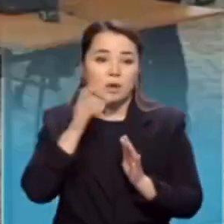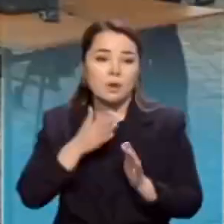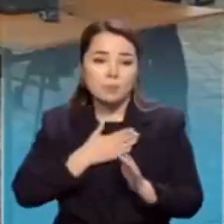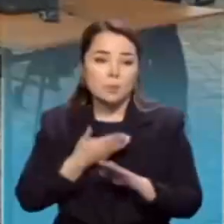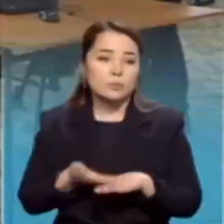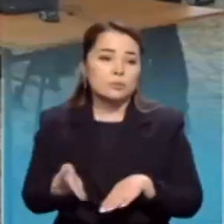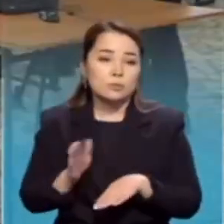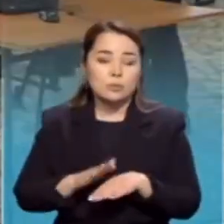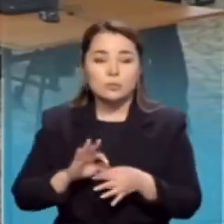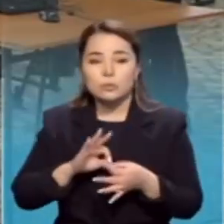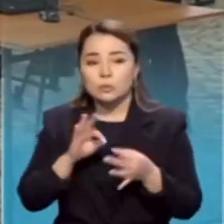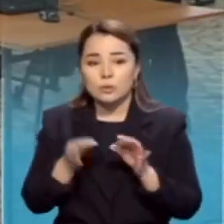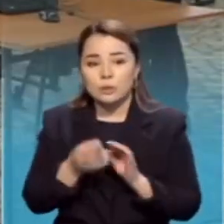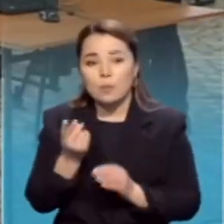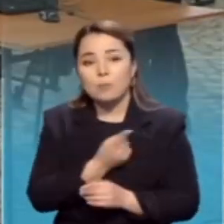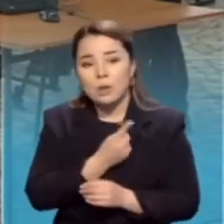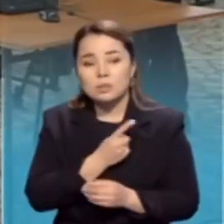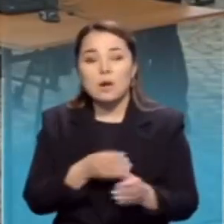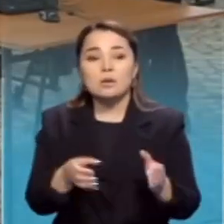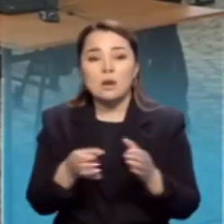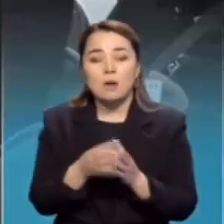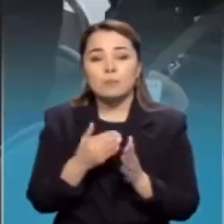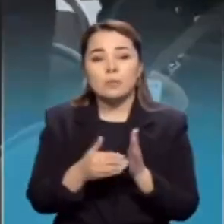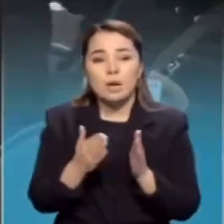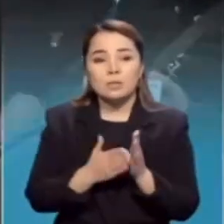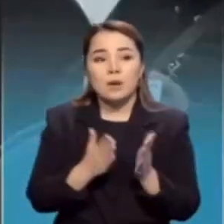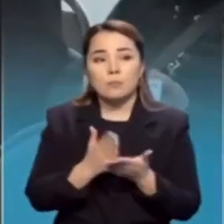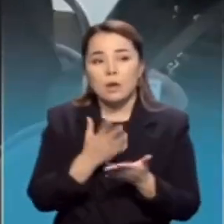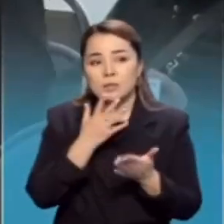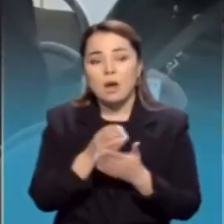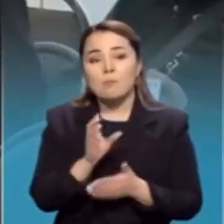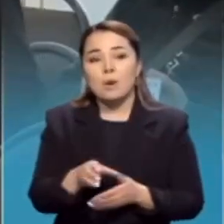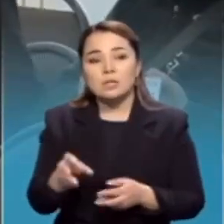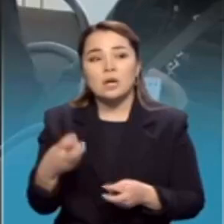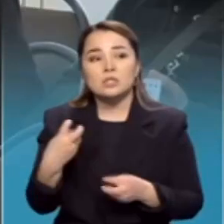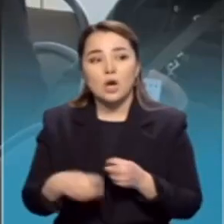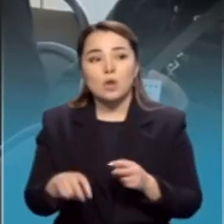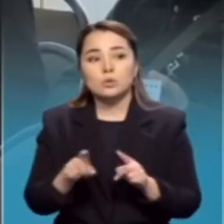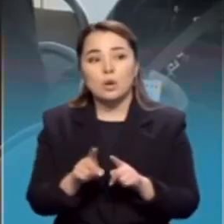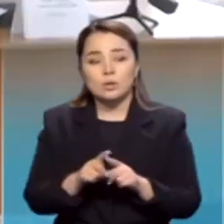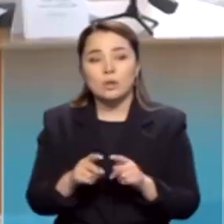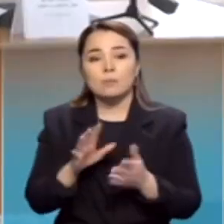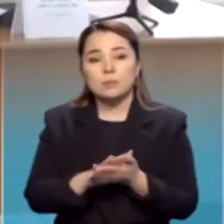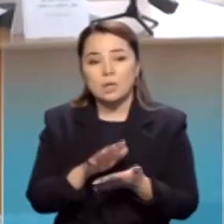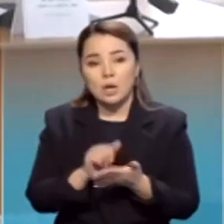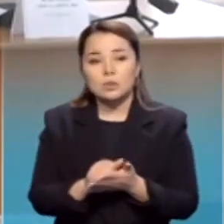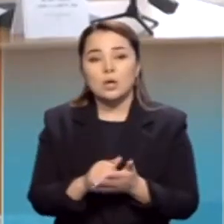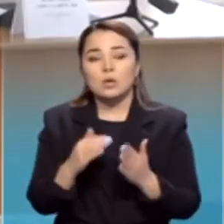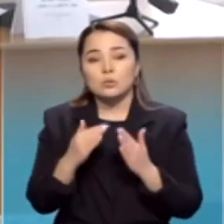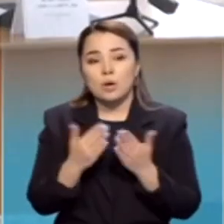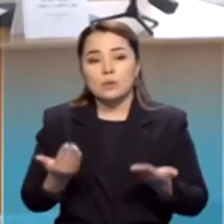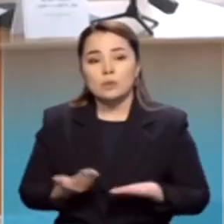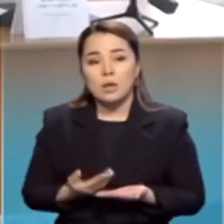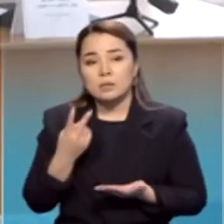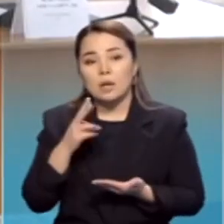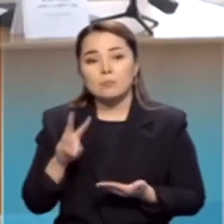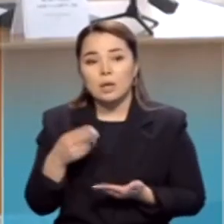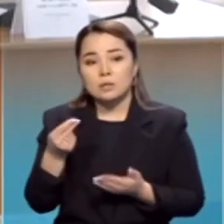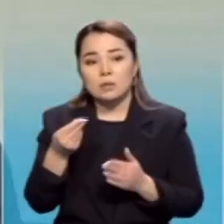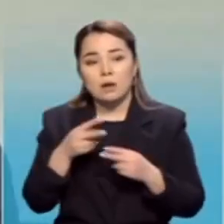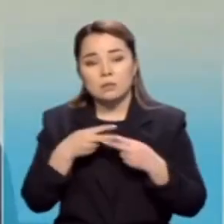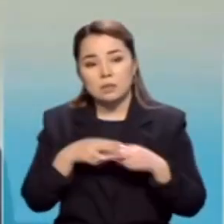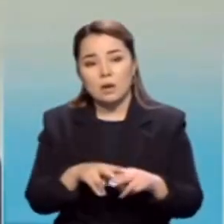тұр. Монополист компания апатты жою, жылу желілері мен батарея жарылуынан бүлінген пәтерлерді жөндеуге 2 миллиард теңге қаржы